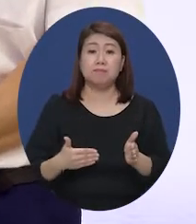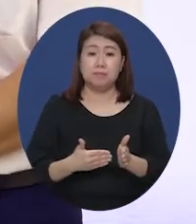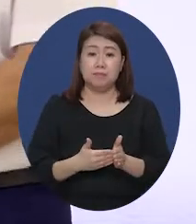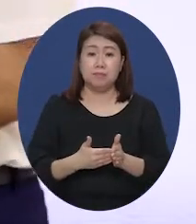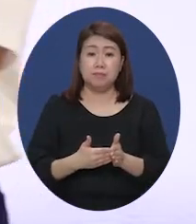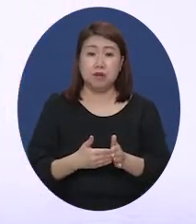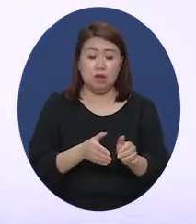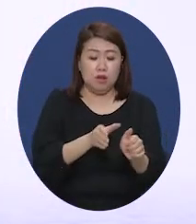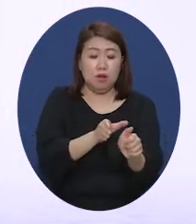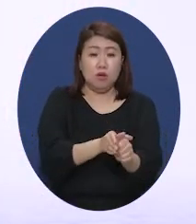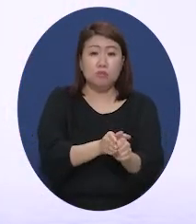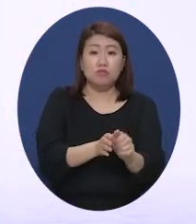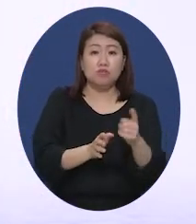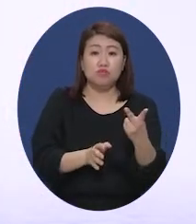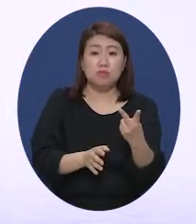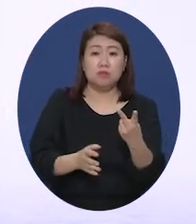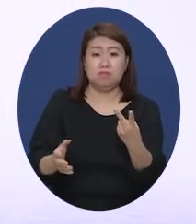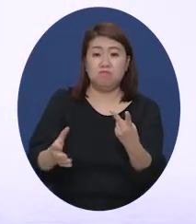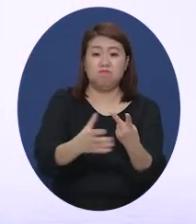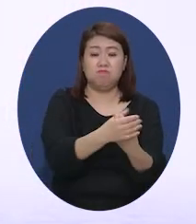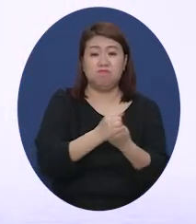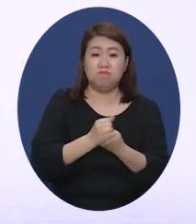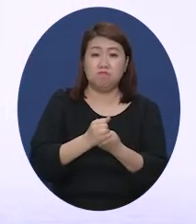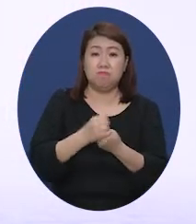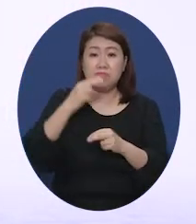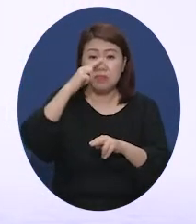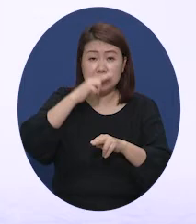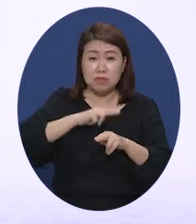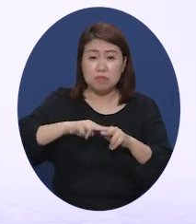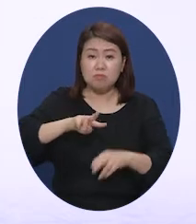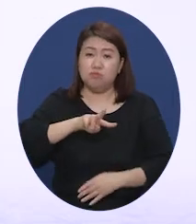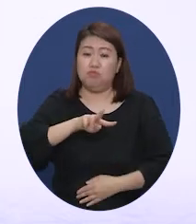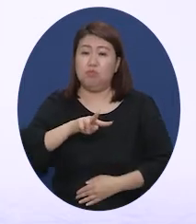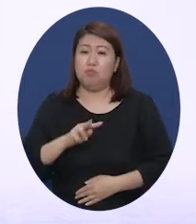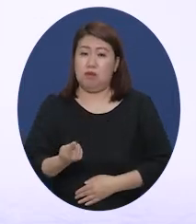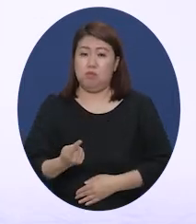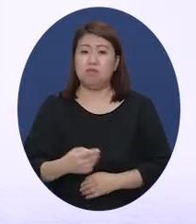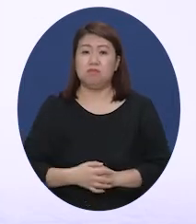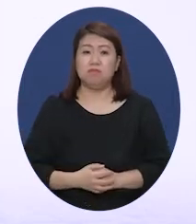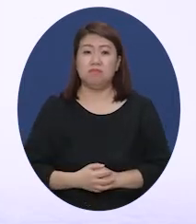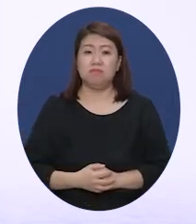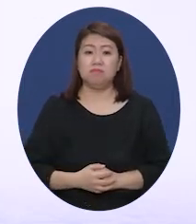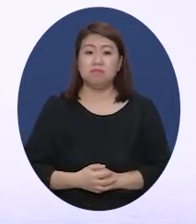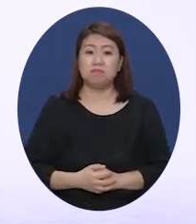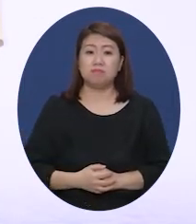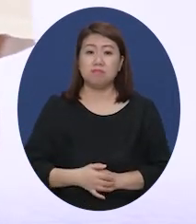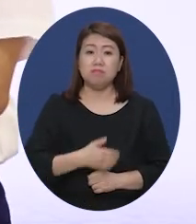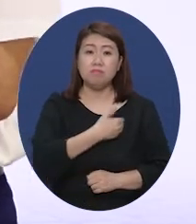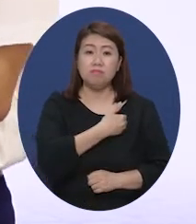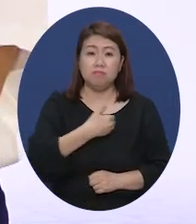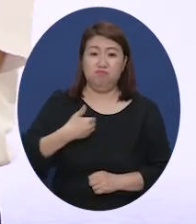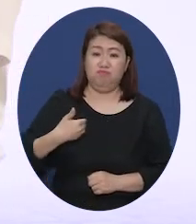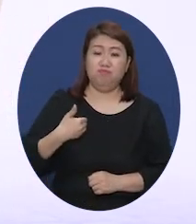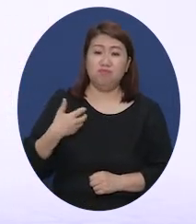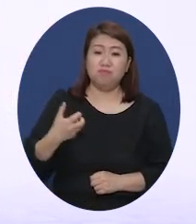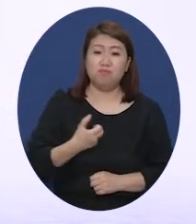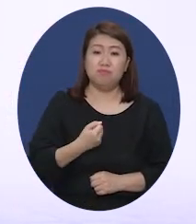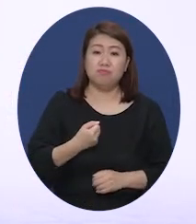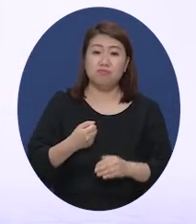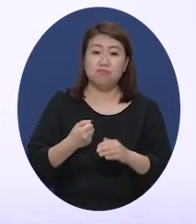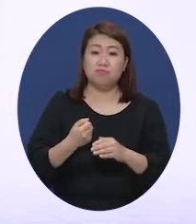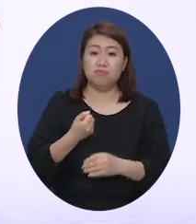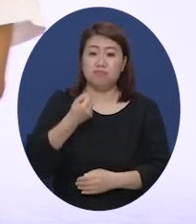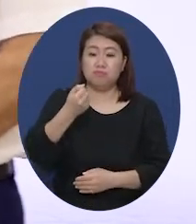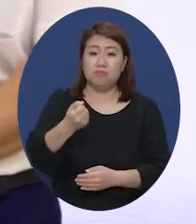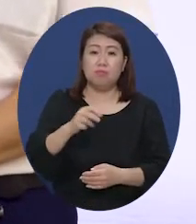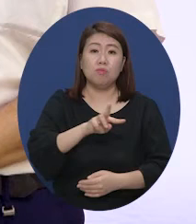됩니다. 거북이 2마리 하려면은 그죠? 예, 좀 더 많이 잡아야겠죠. 그죠? 여유 있게 가져가야겠죠.